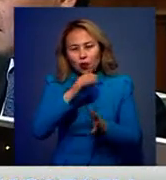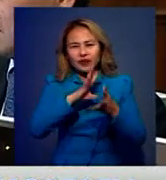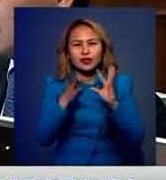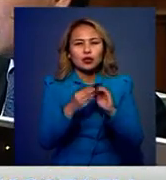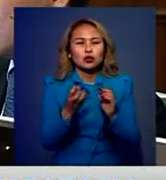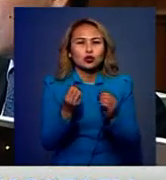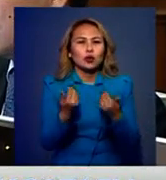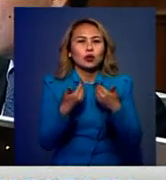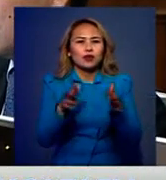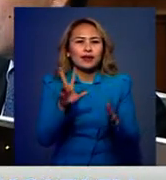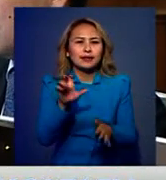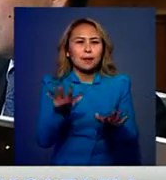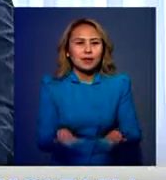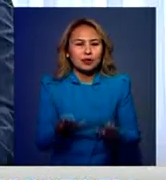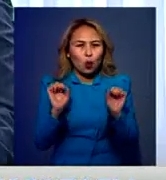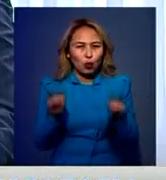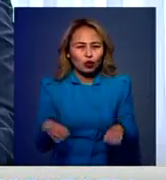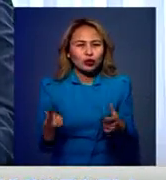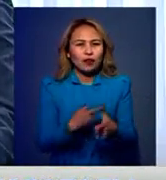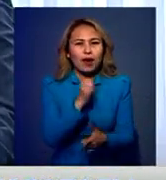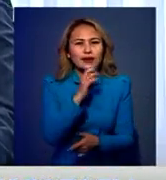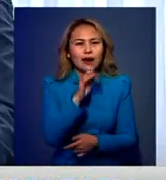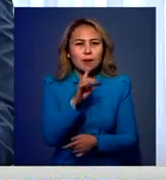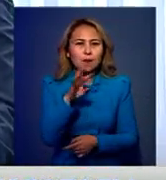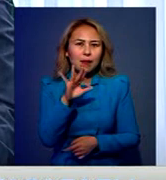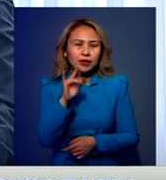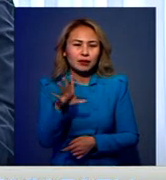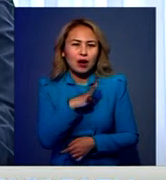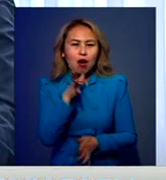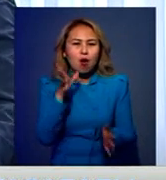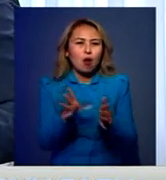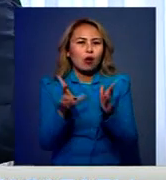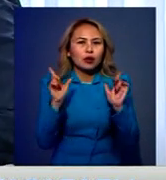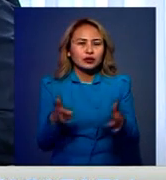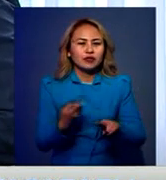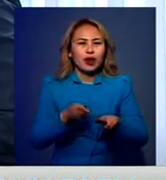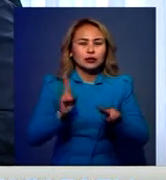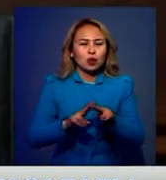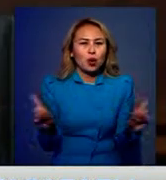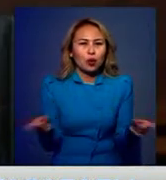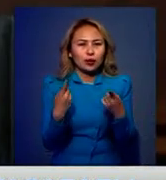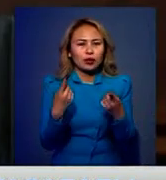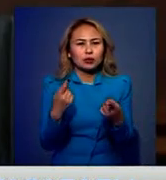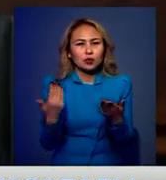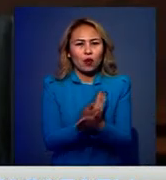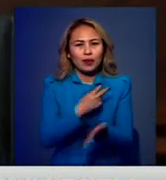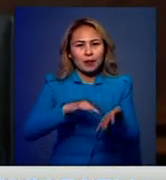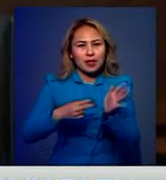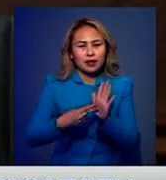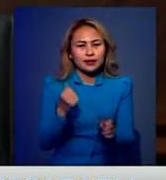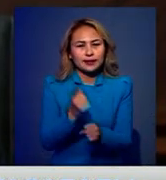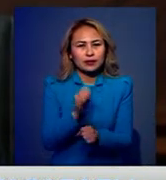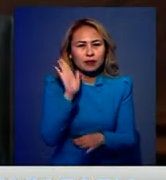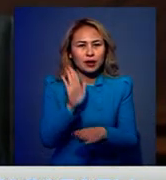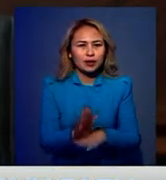ашу мүмкіндігі туады. Осы ретте үкімет басшысы Асқар Мамин электронды коммерцияны дамытудың арнайы жол картасын әзірлеуді